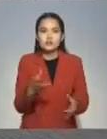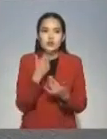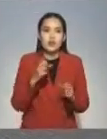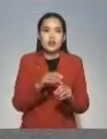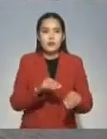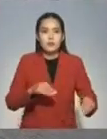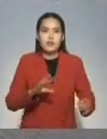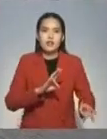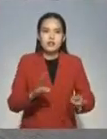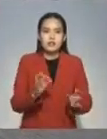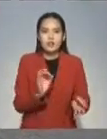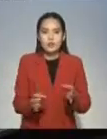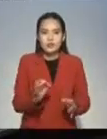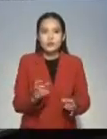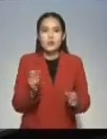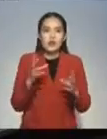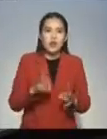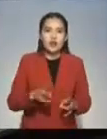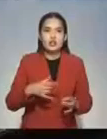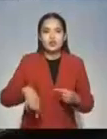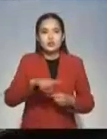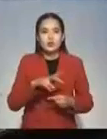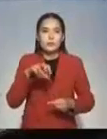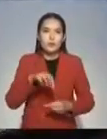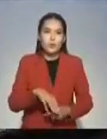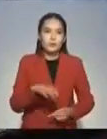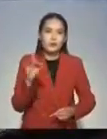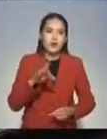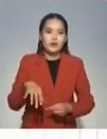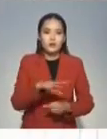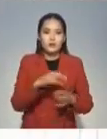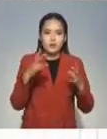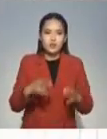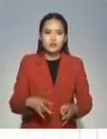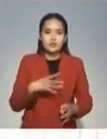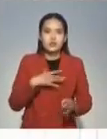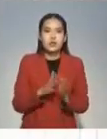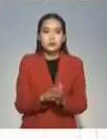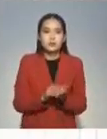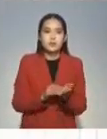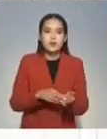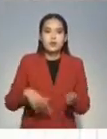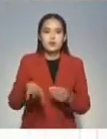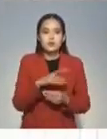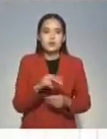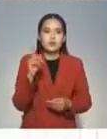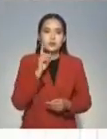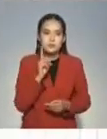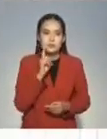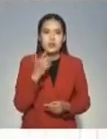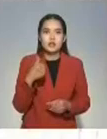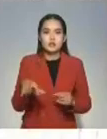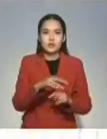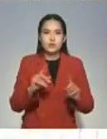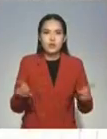сообщили что ураган не нанес повреждений на социальных и коммунальных объектах мы просим населения ни в коем случае пока не планировать